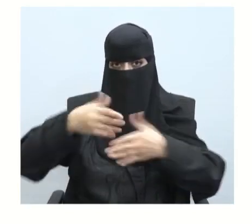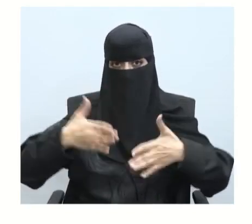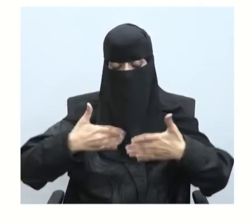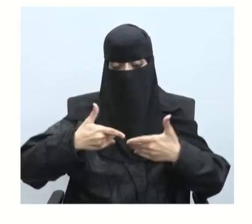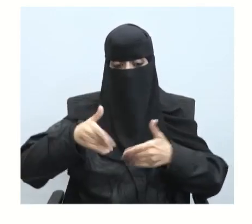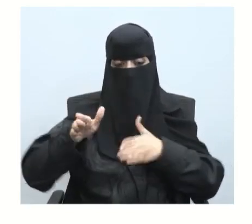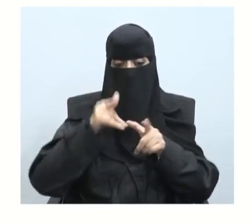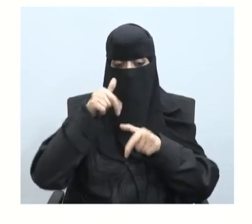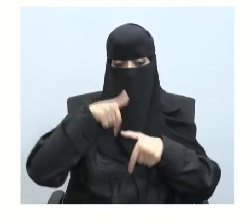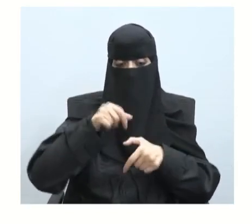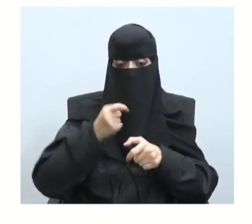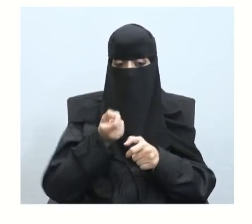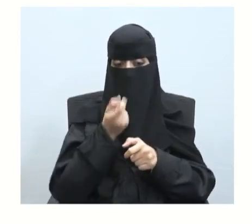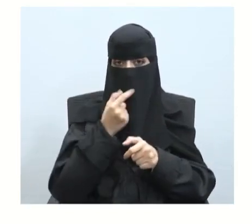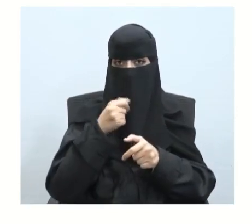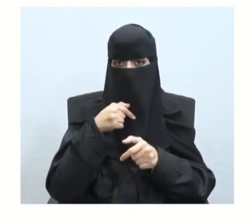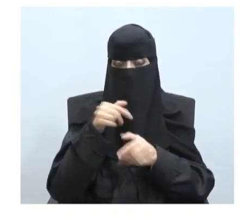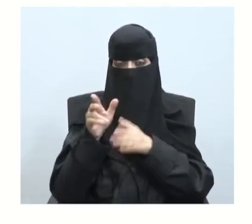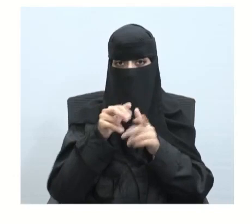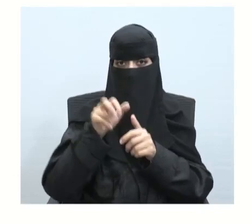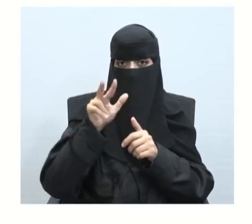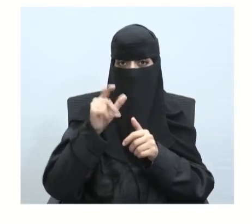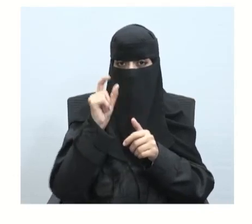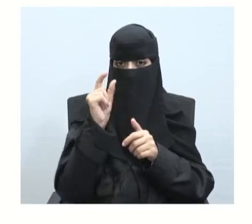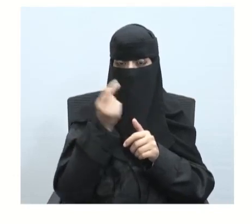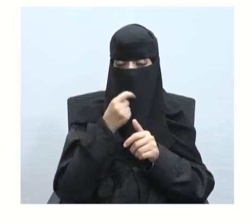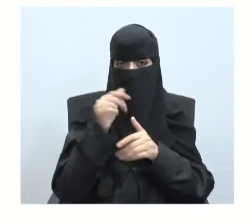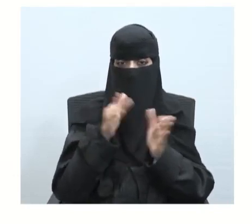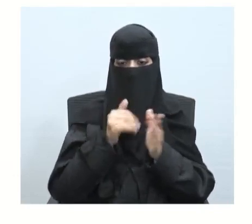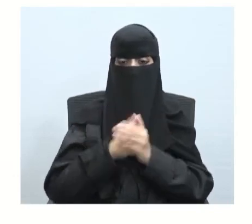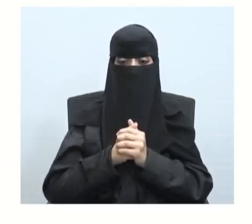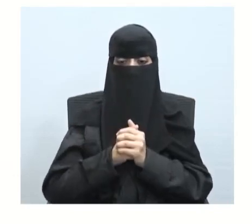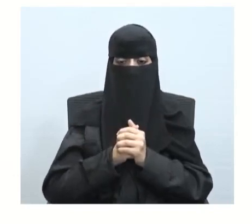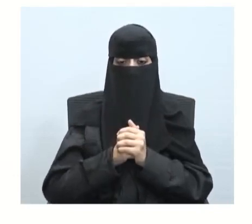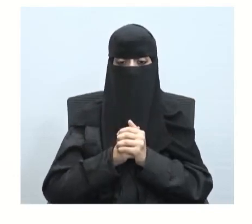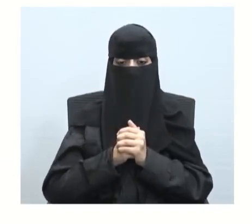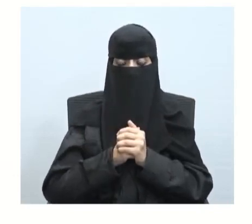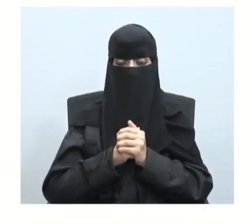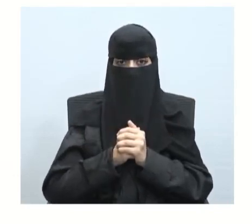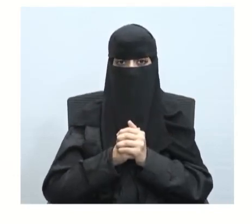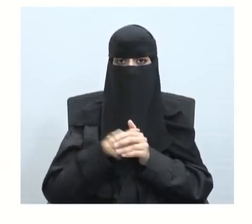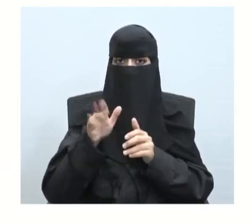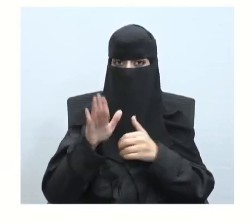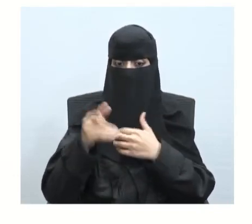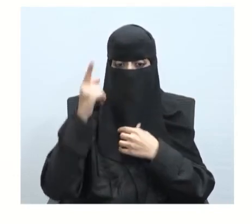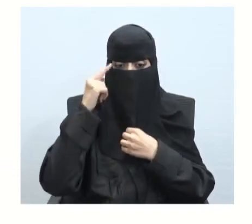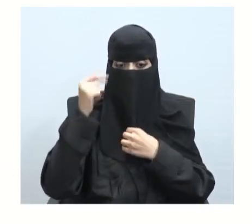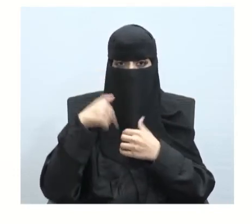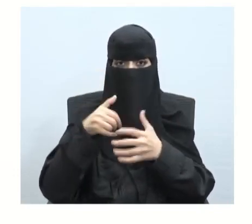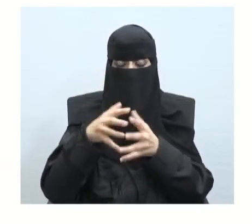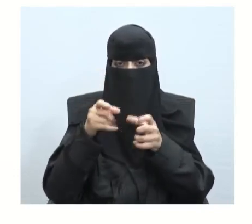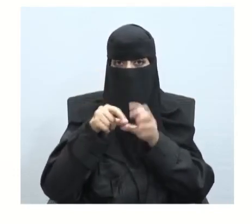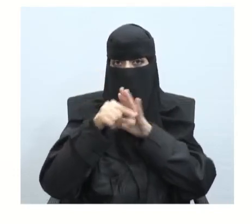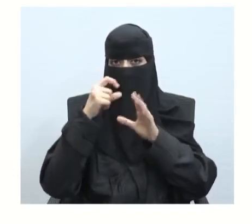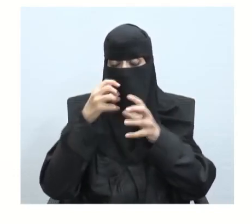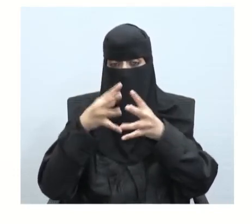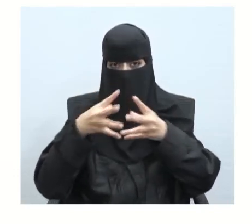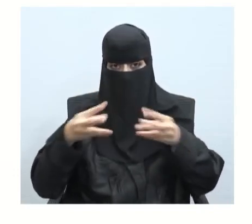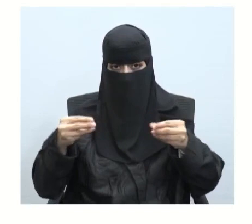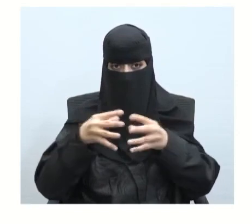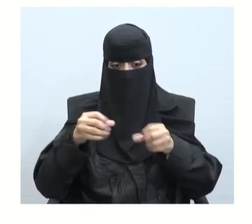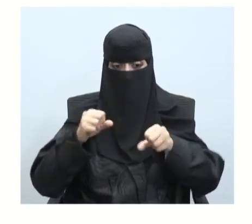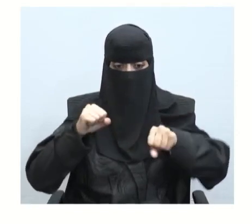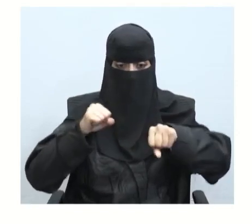في مدينه العاب وكذلك شرحنا البندول البسيط ايضا عرفنا هنا في درس تحليل